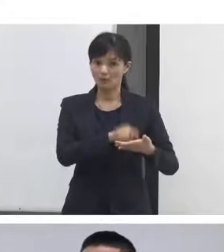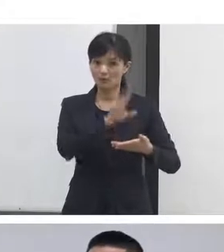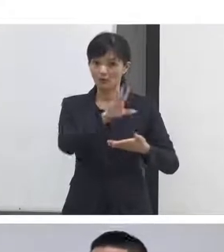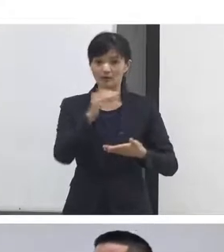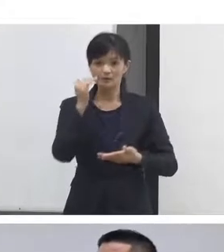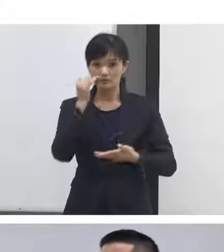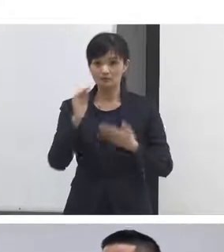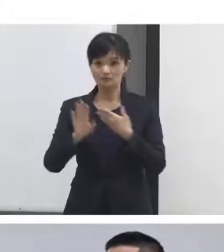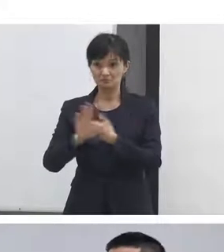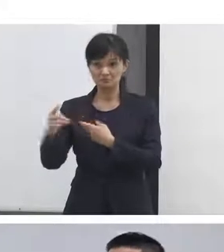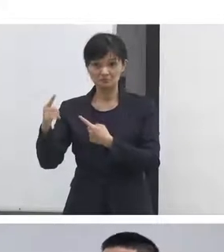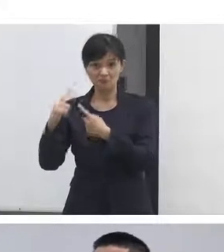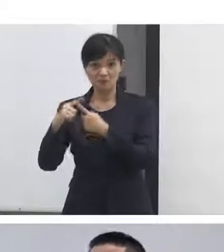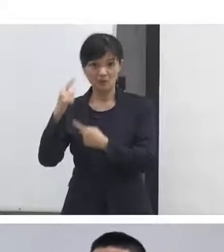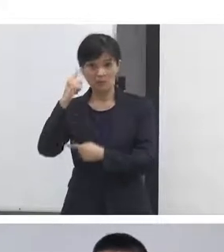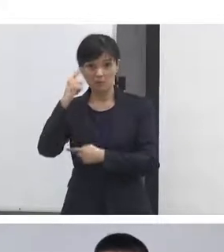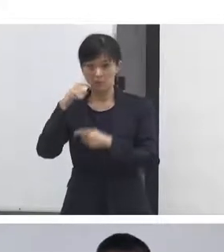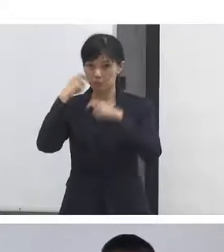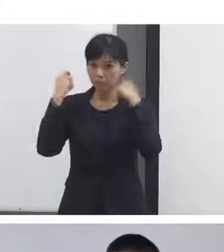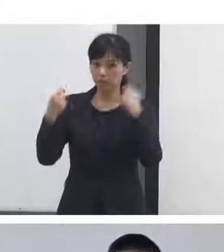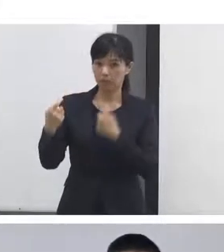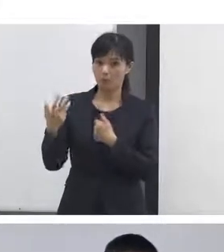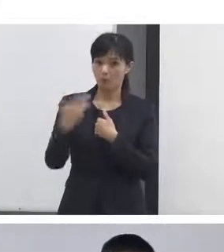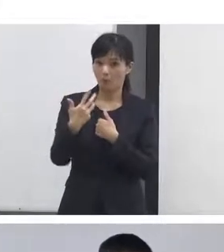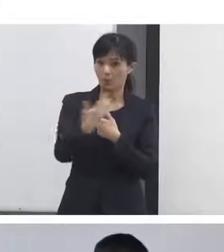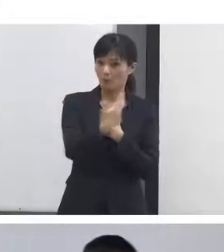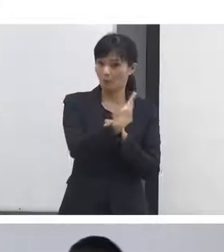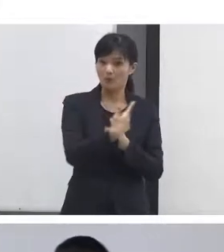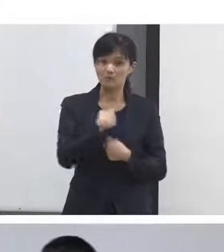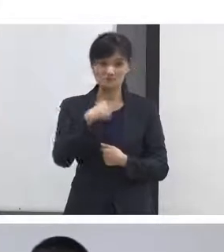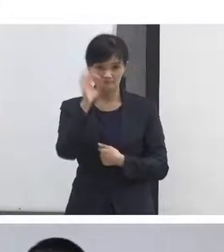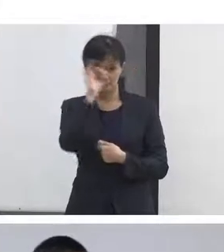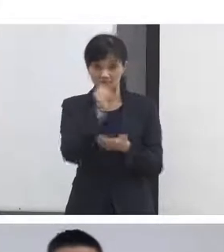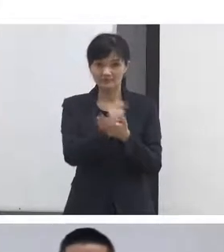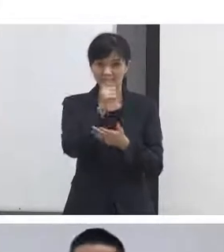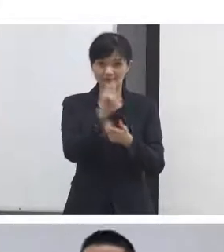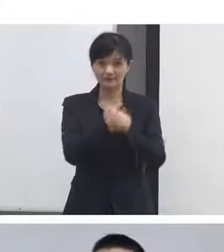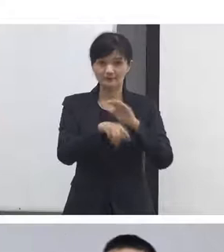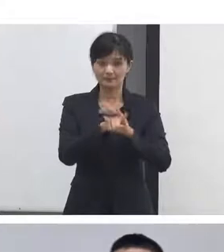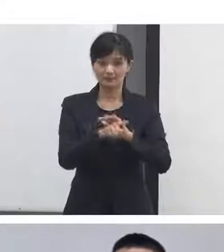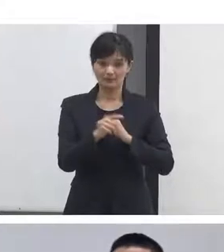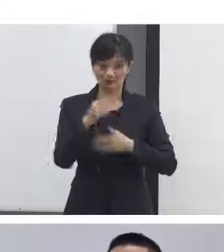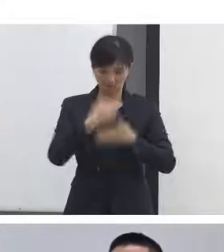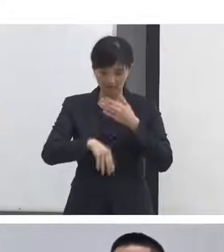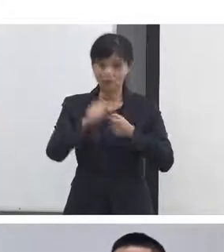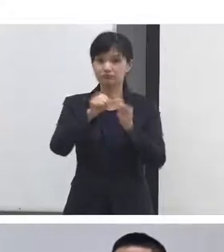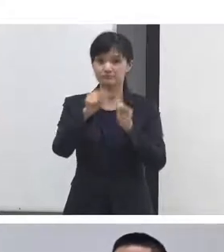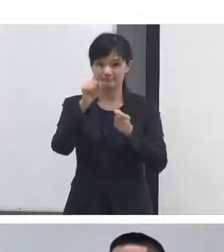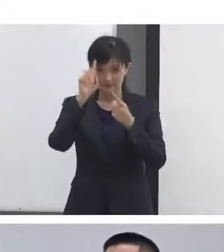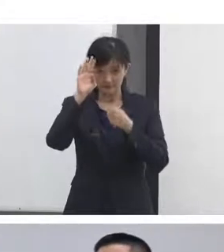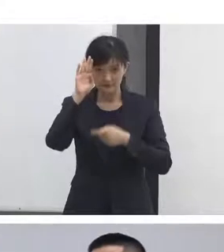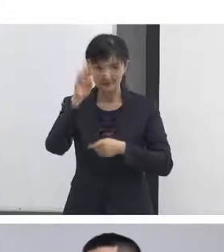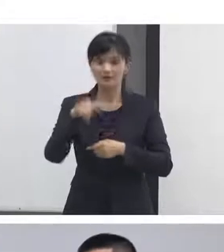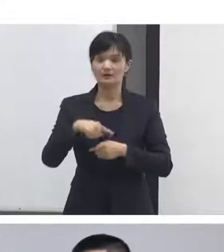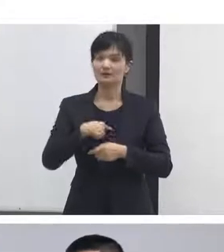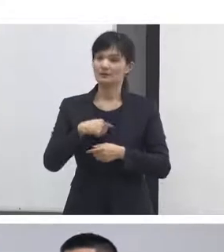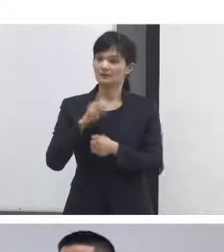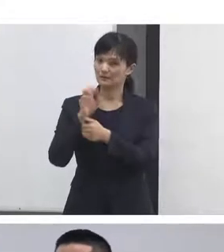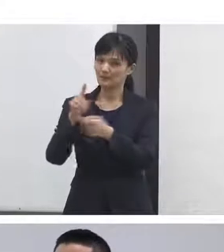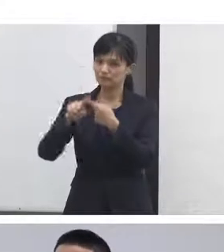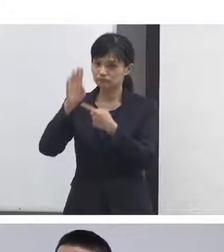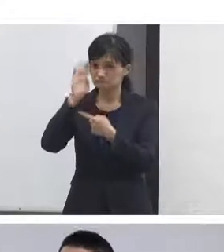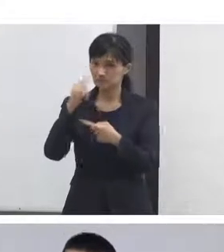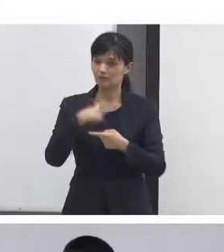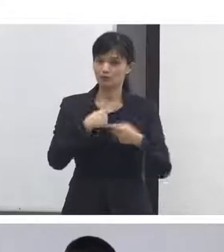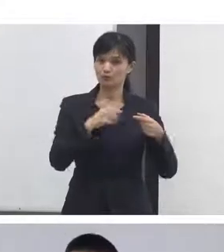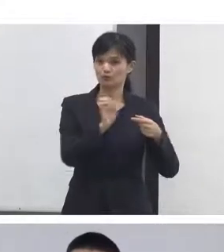者大们都很想要快速的获得答案，快速找到代表，哎呦，还剩5分钟，快速得到答案，那我们就要开始说啊，不好意思，因为 G0V